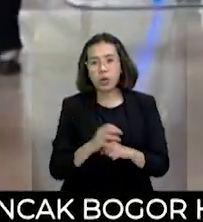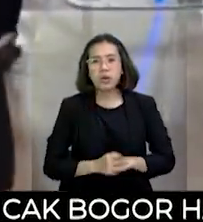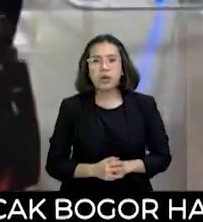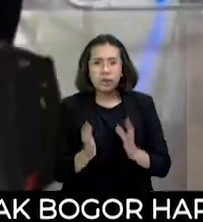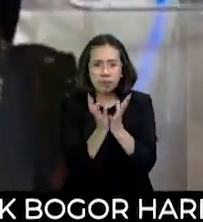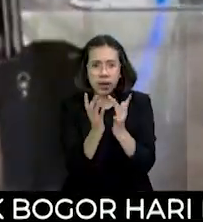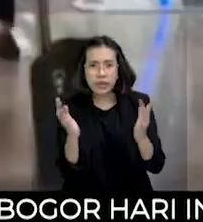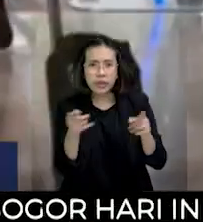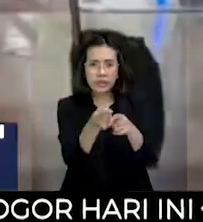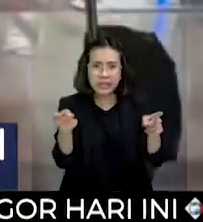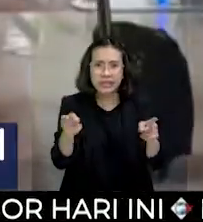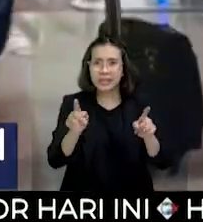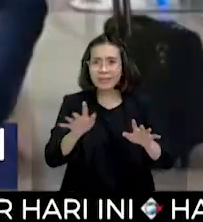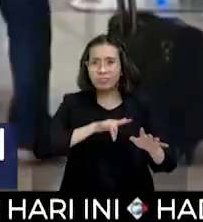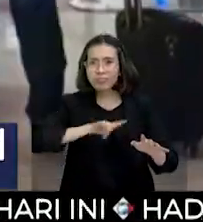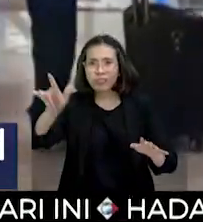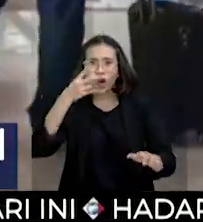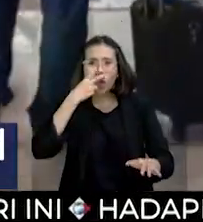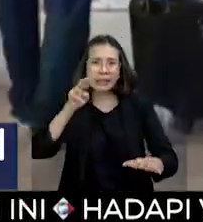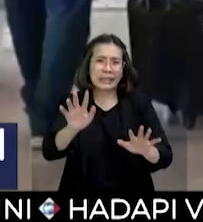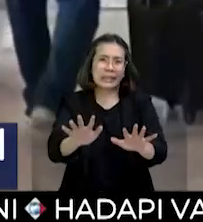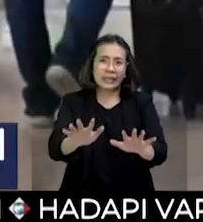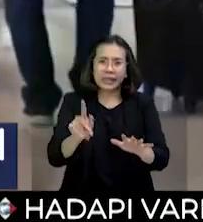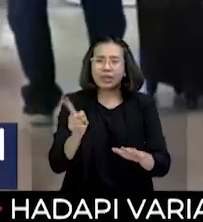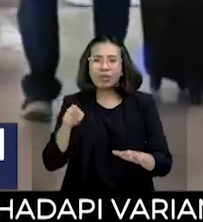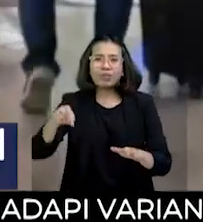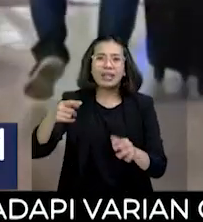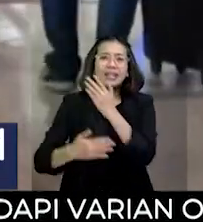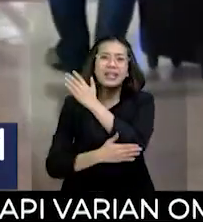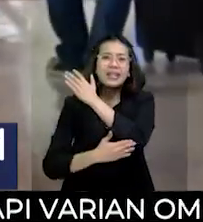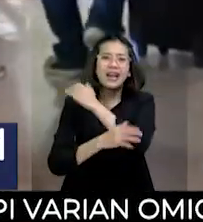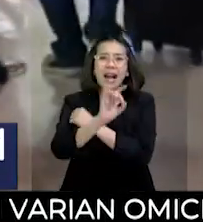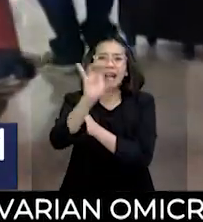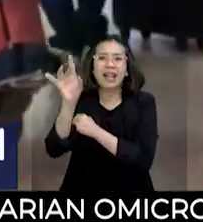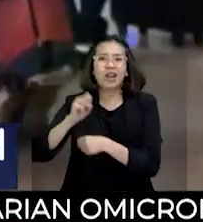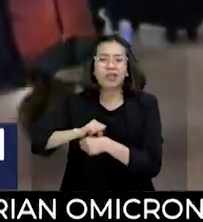Masyarakat diimbau menunda perjalanan ke luar negeri menyusul meluasnya penyebaran varian Omikron di